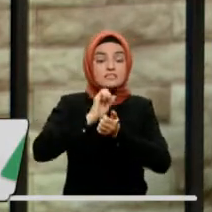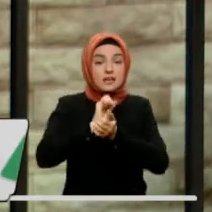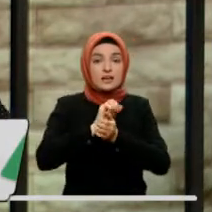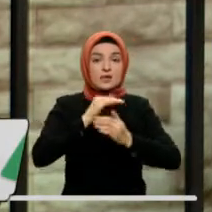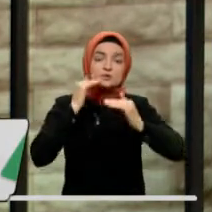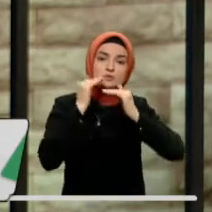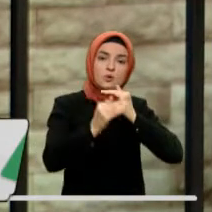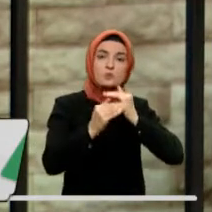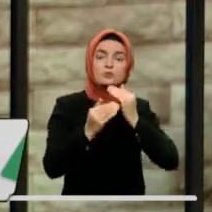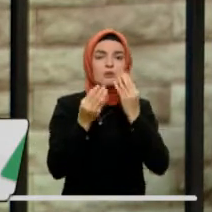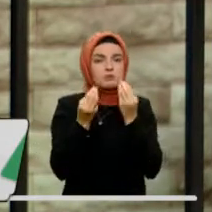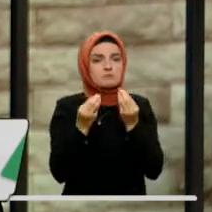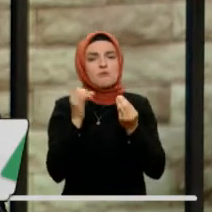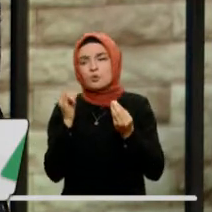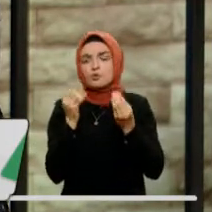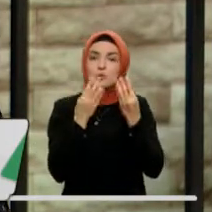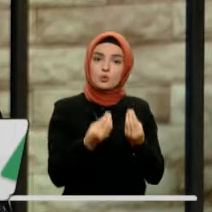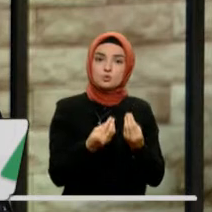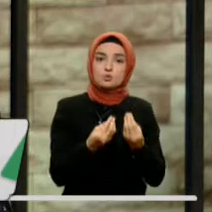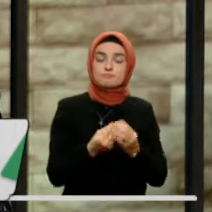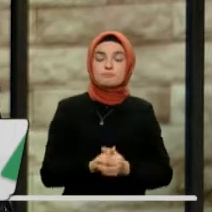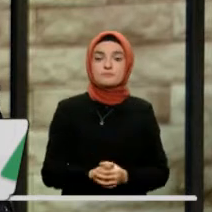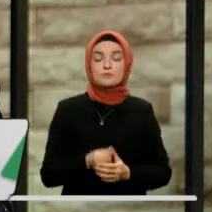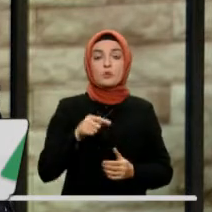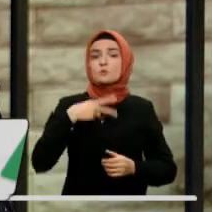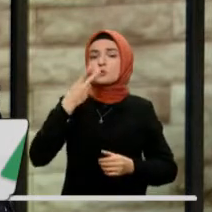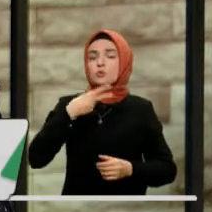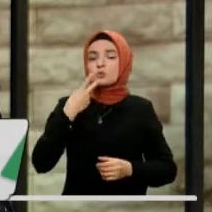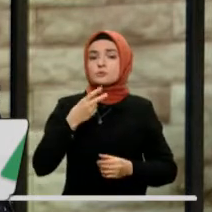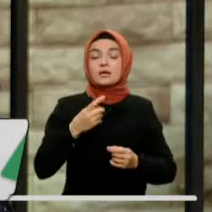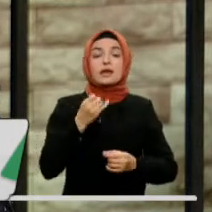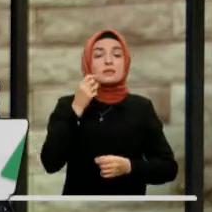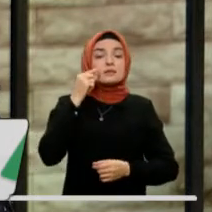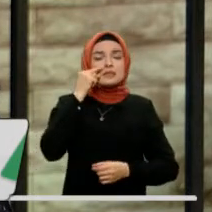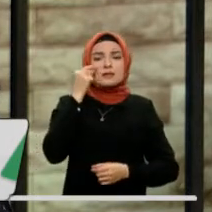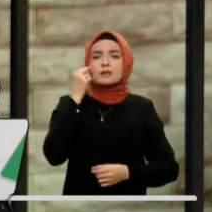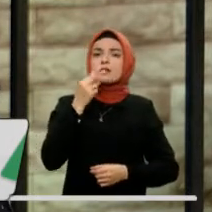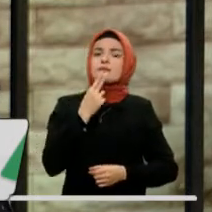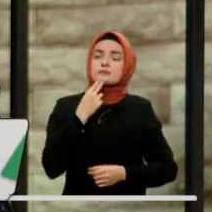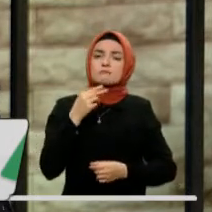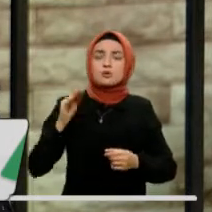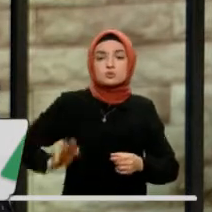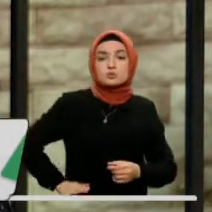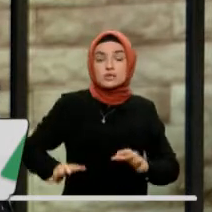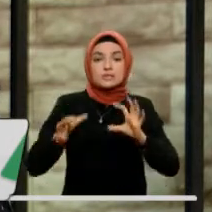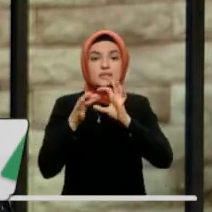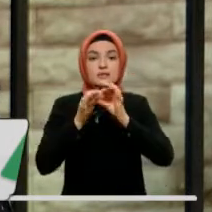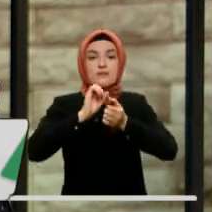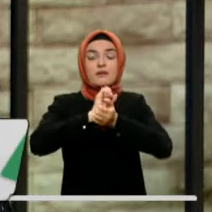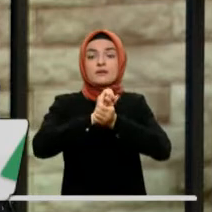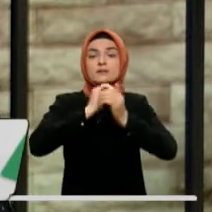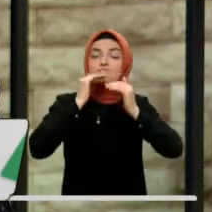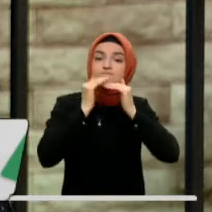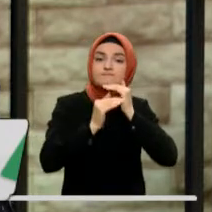topluma artı ya da eksiler getirecek. Bugün ne konuşuyoruz? Kadınlarla ilgili ya da erkeklerle ilgili ya da çocuklarla ilgili, yani aile yapımı ya da